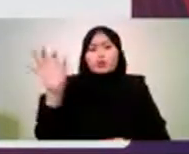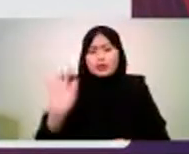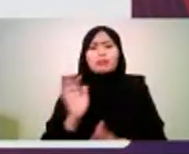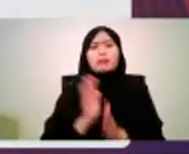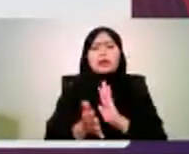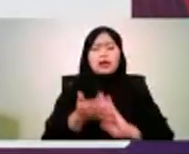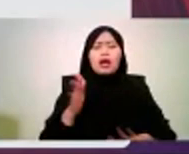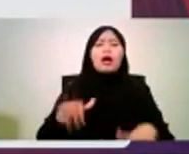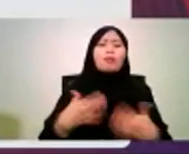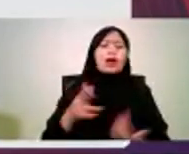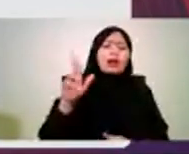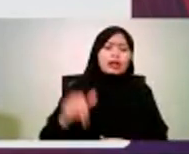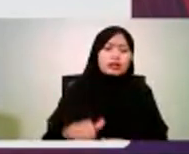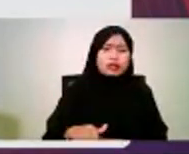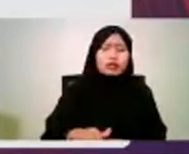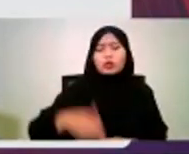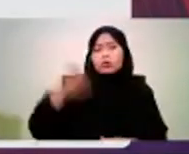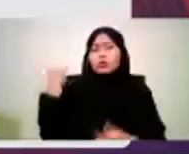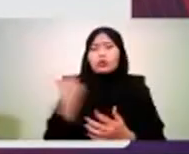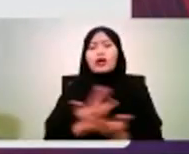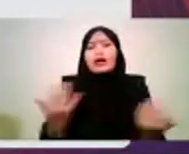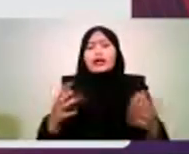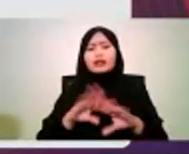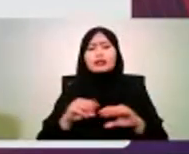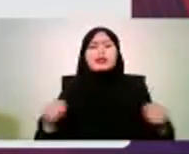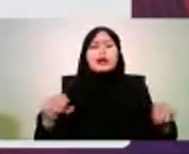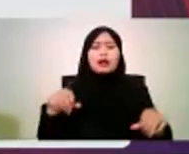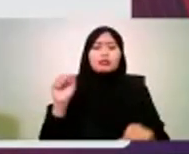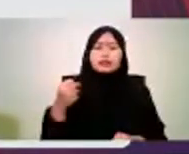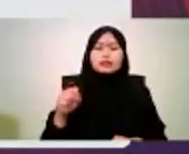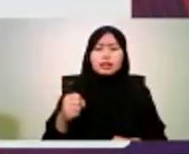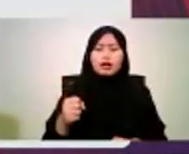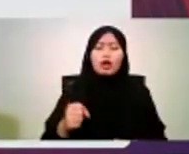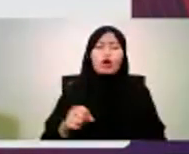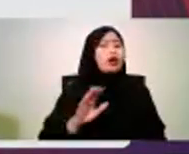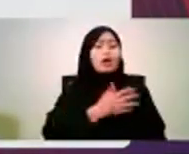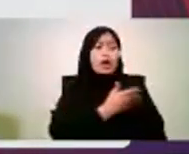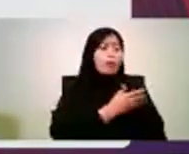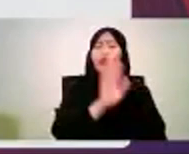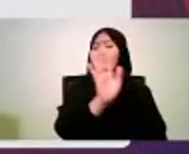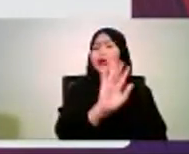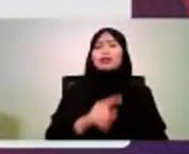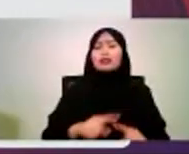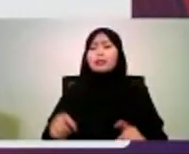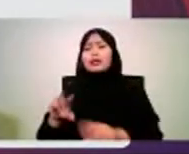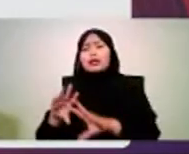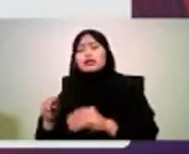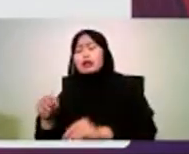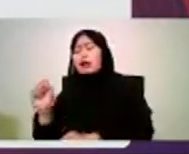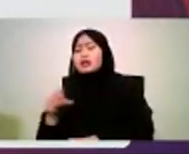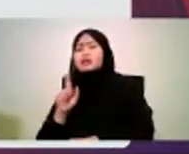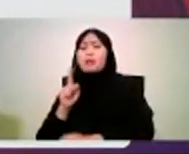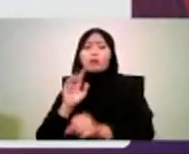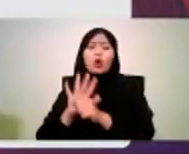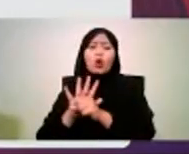apalagi pada saat itu rakyat enggak bisa kerja bukan enggak mau memang enggak bisa kerja karena mopic karena